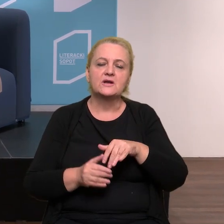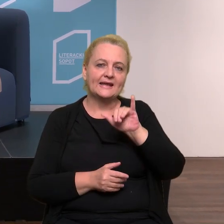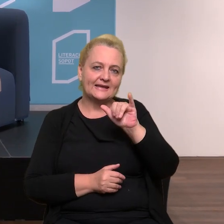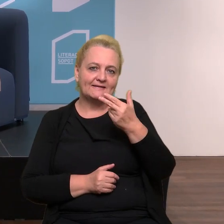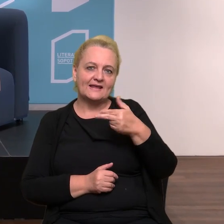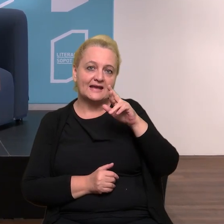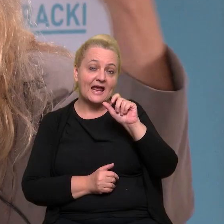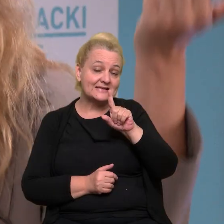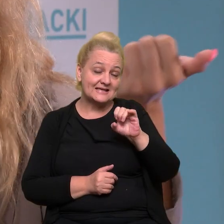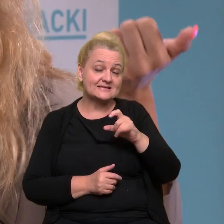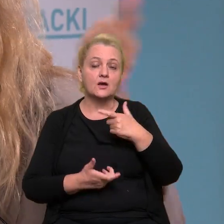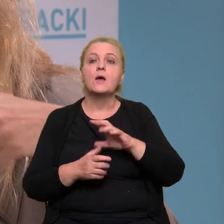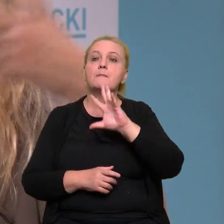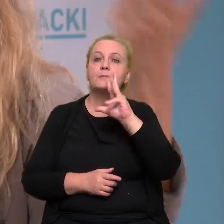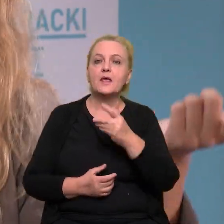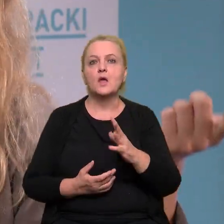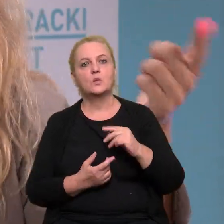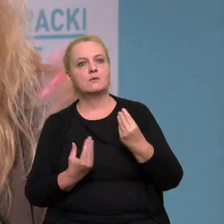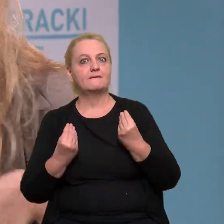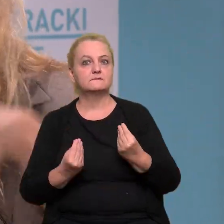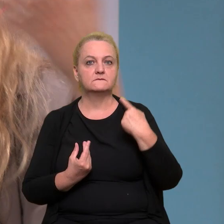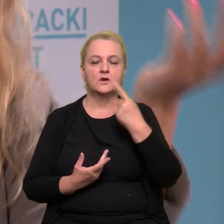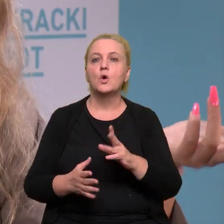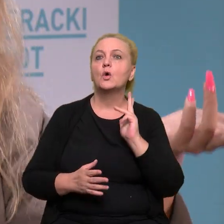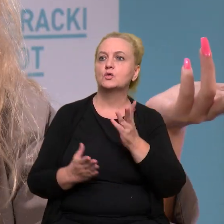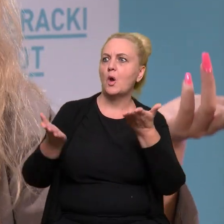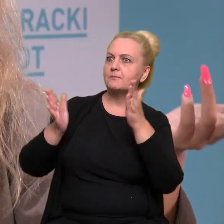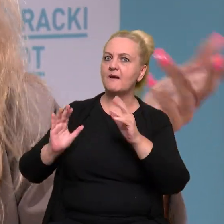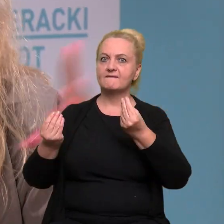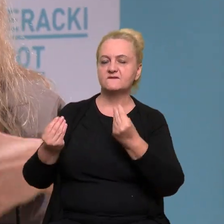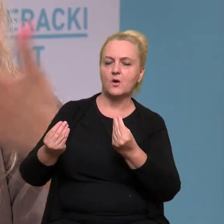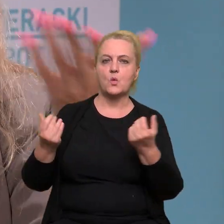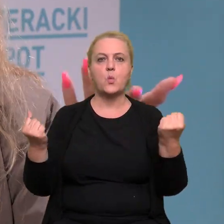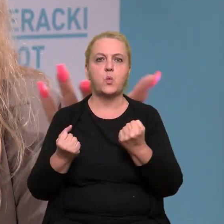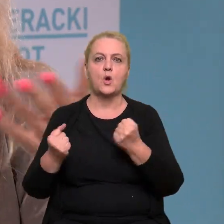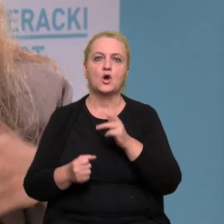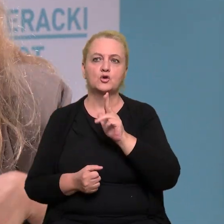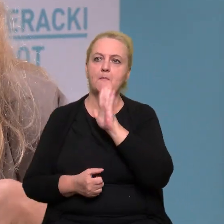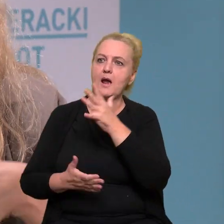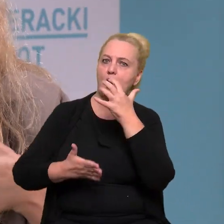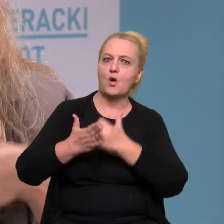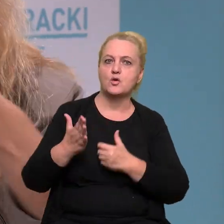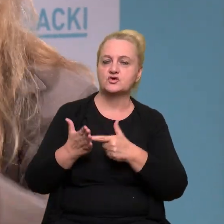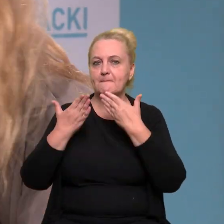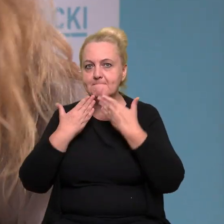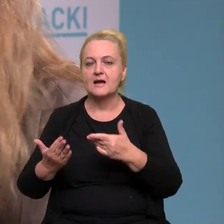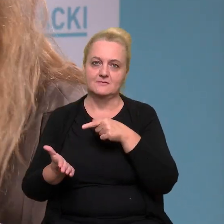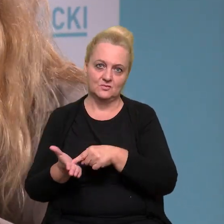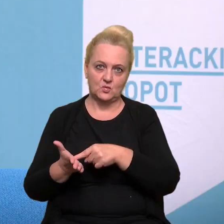zinternalizować. Piękność, uroda, to jest taki temat. Kto jest ideałem, kto jest prawie, kto ma korzyści dzięki